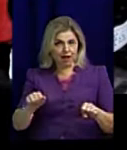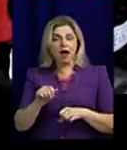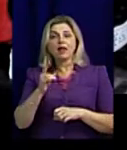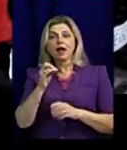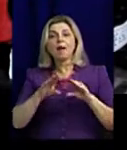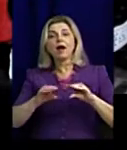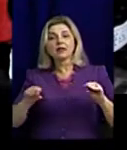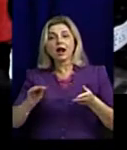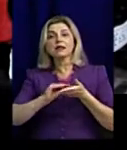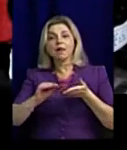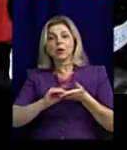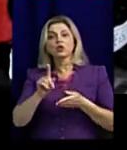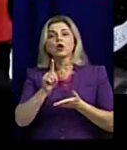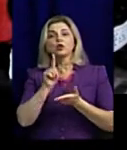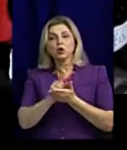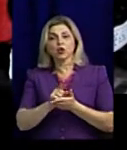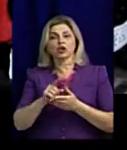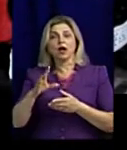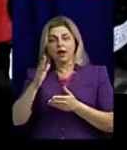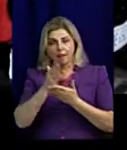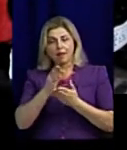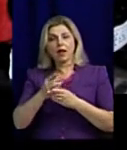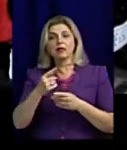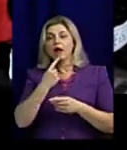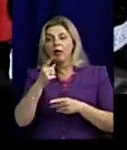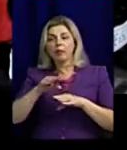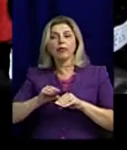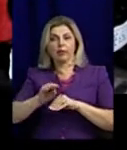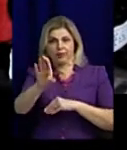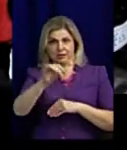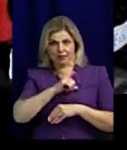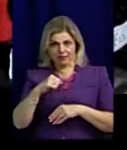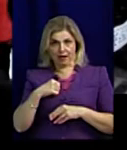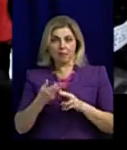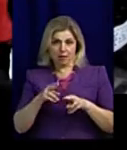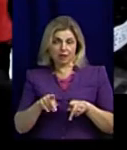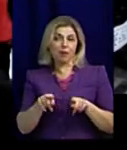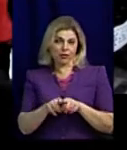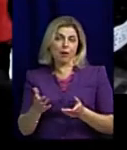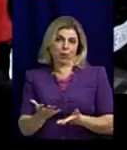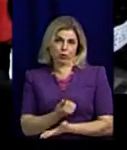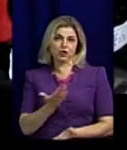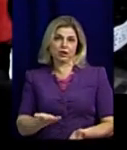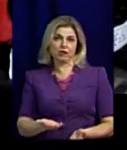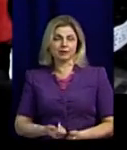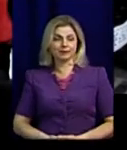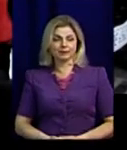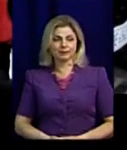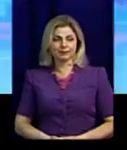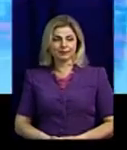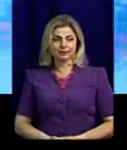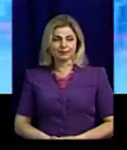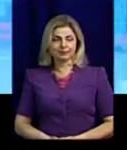матрацах написано, що вони мають властивість упливати. Ось так і вийшло цього разу. На матрасах написано, що матраси мають свойство